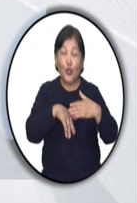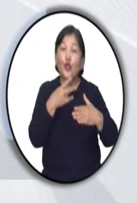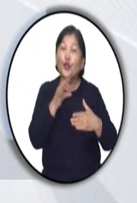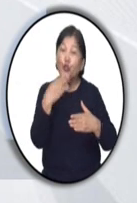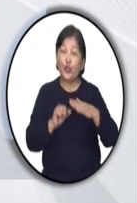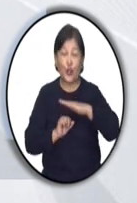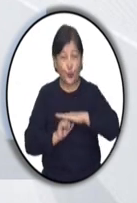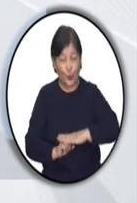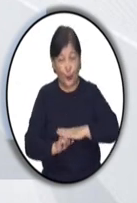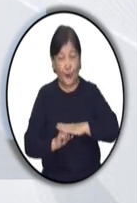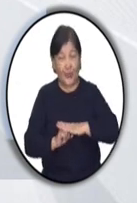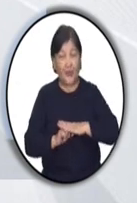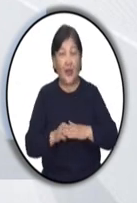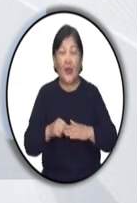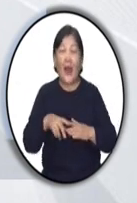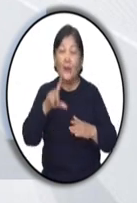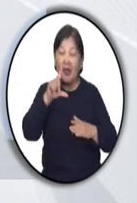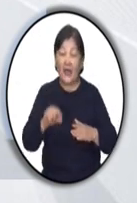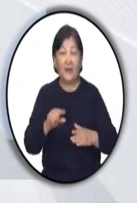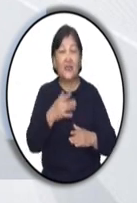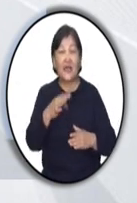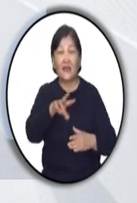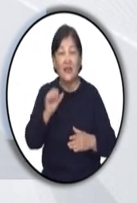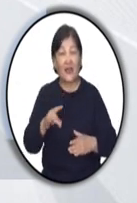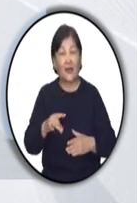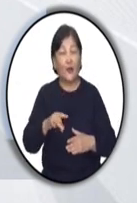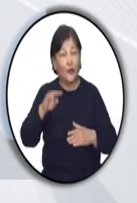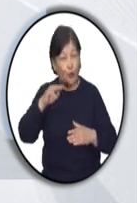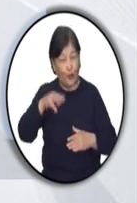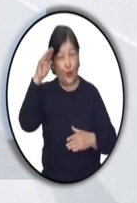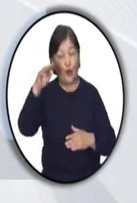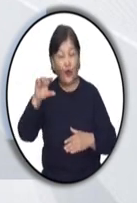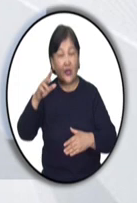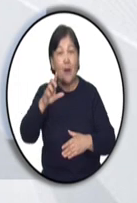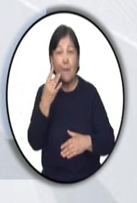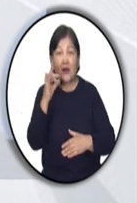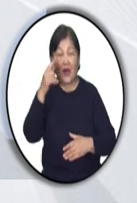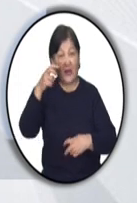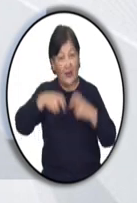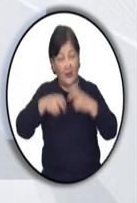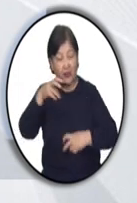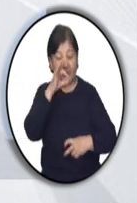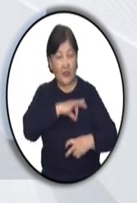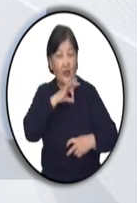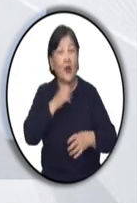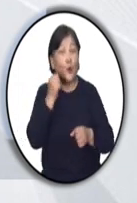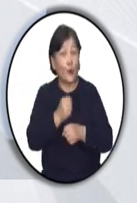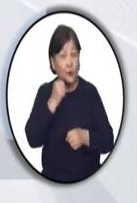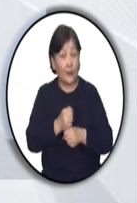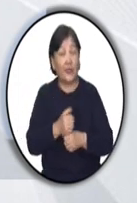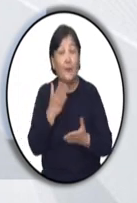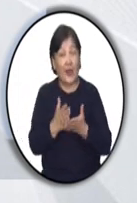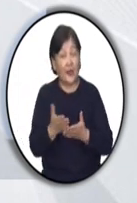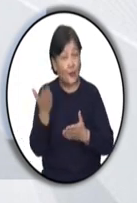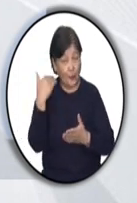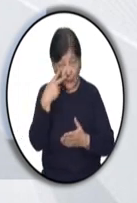байгаа нөөсөн дээрээ тулгуурлаад аль болохоор хэм зардлаар тодорхой барааг илүү үр ашигтай үйлдвэрлэх